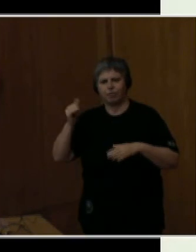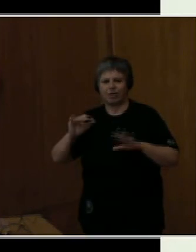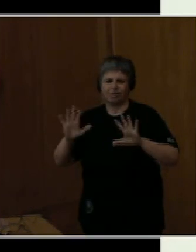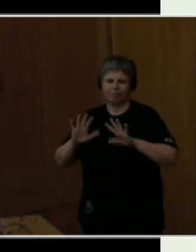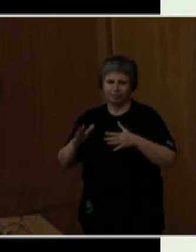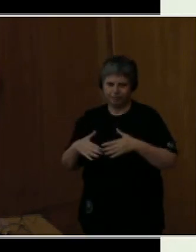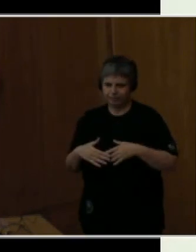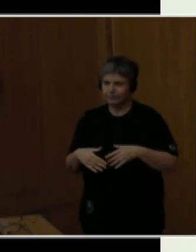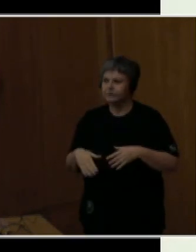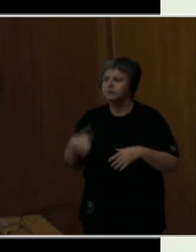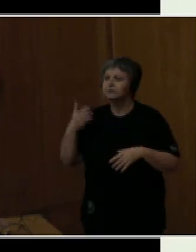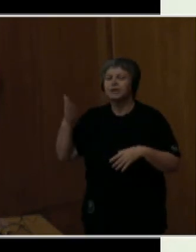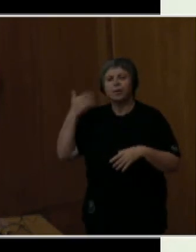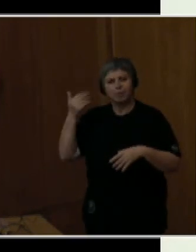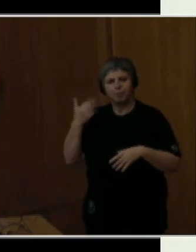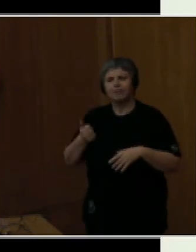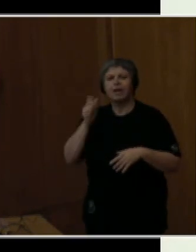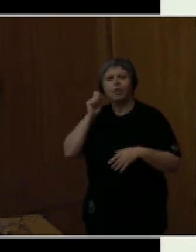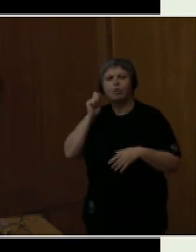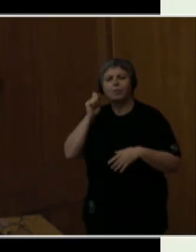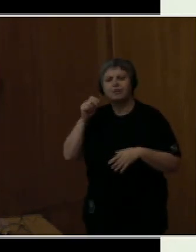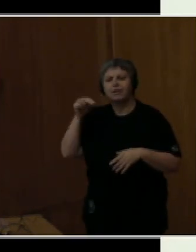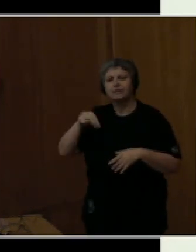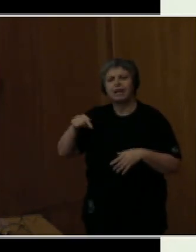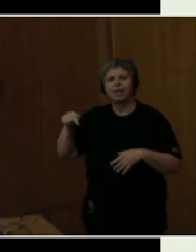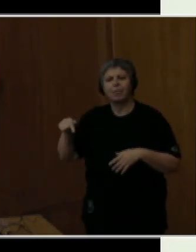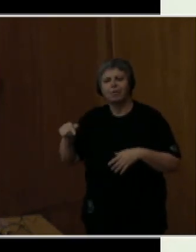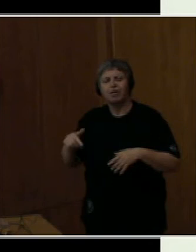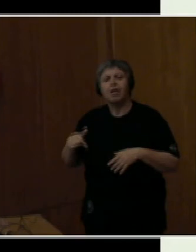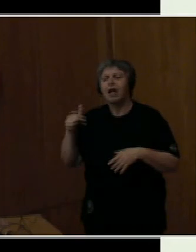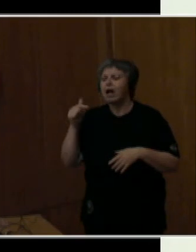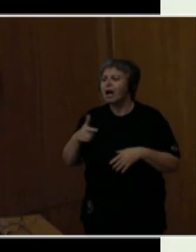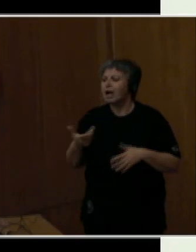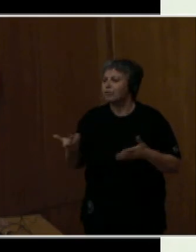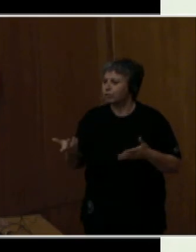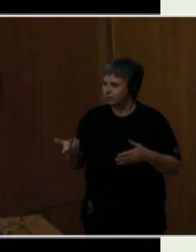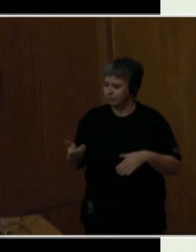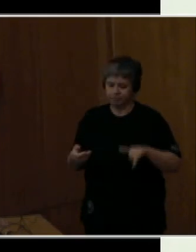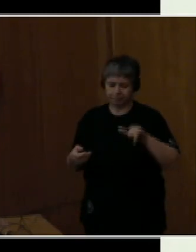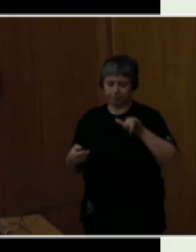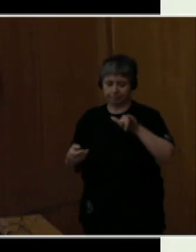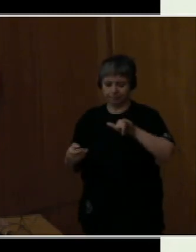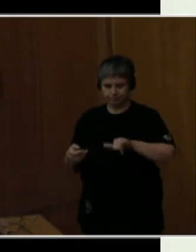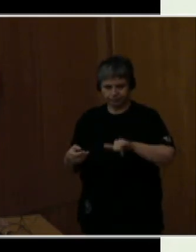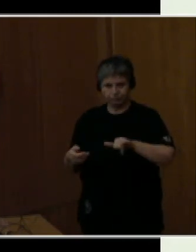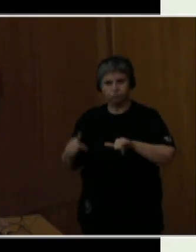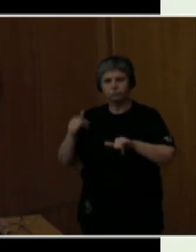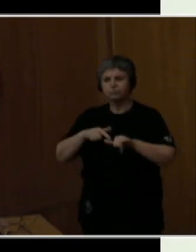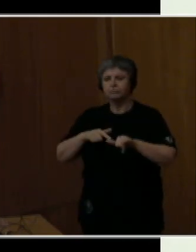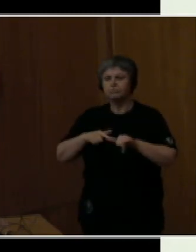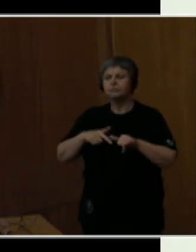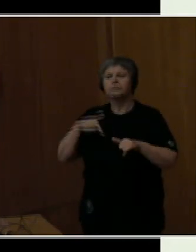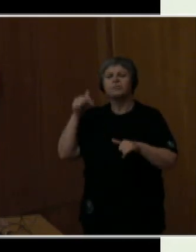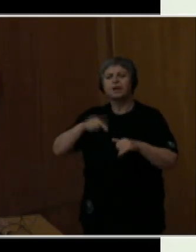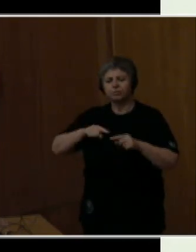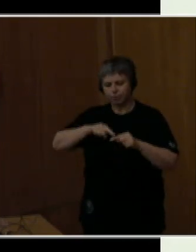Παλαιότερα είχαμε τον dial-up. Πρακτικά, τι ήταν το dial-up? Πάνω από τη τηλεφωνική μας σύνδεση, καλούσαμε μέσω ενός modem,